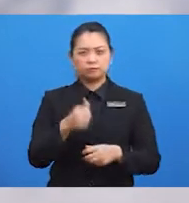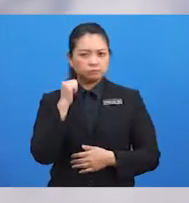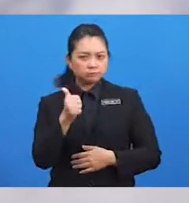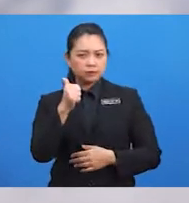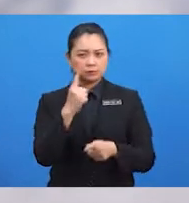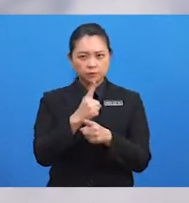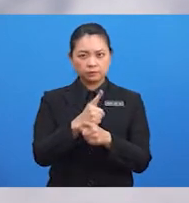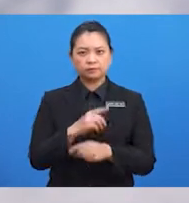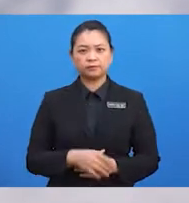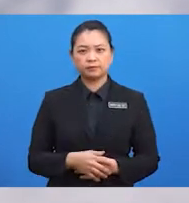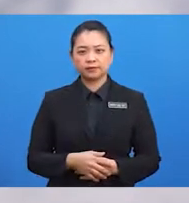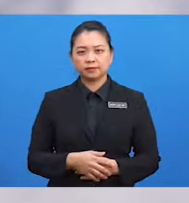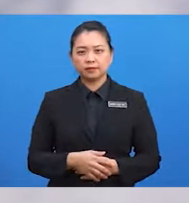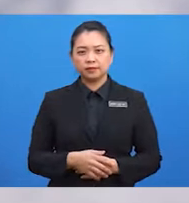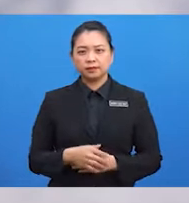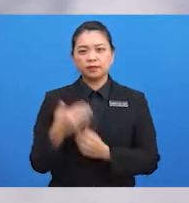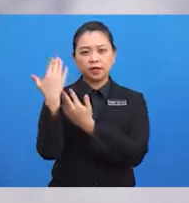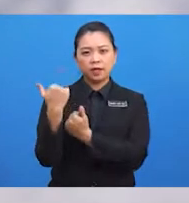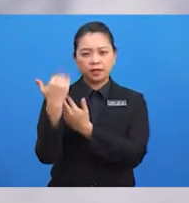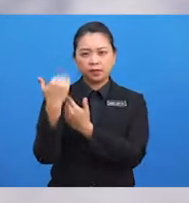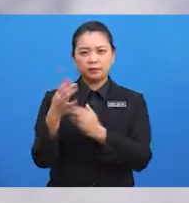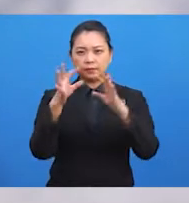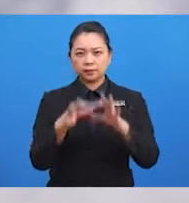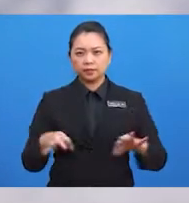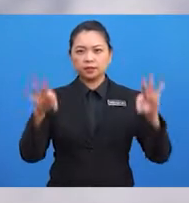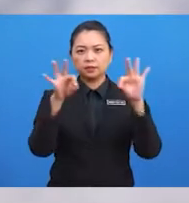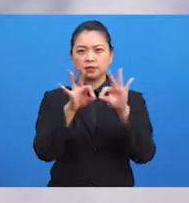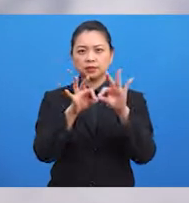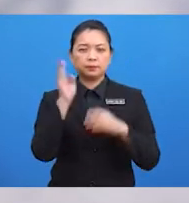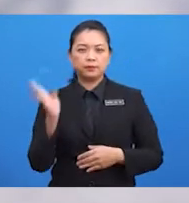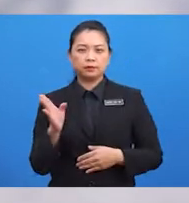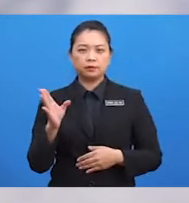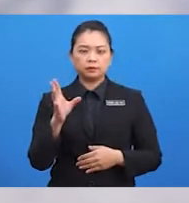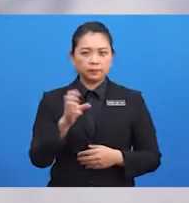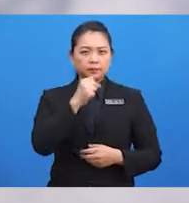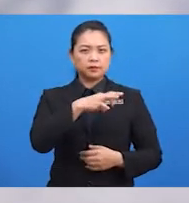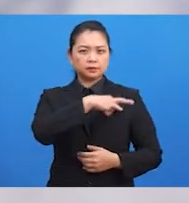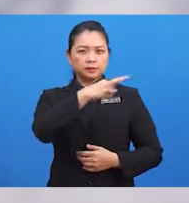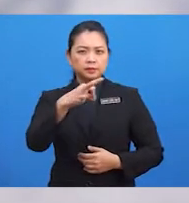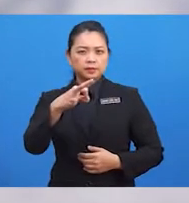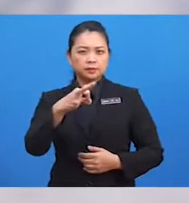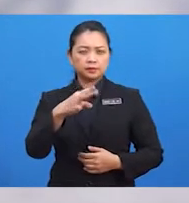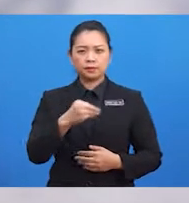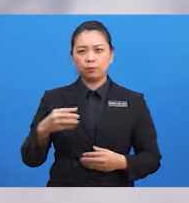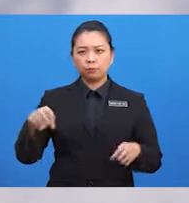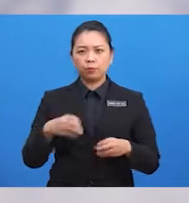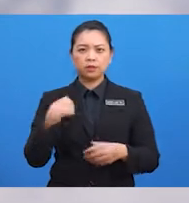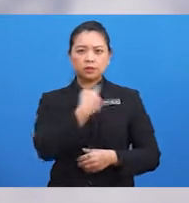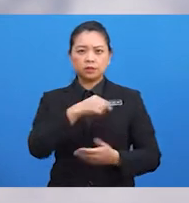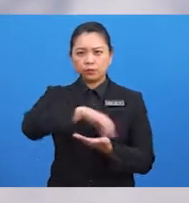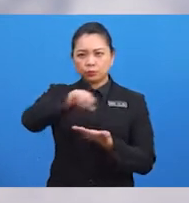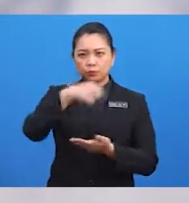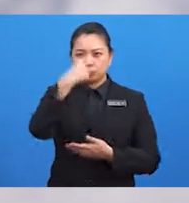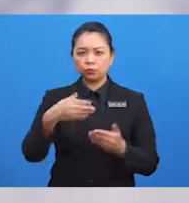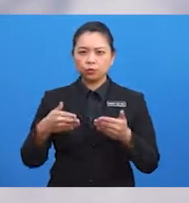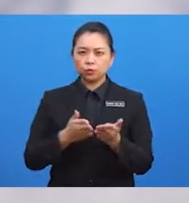kan? Semoga kisah beliau dapat menyuntik semangat dan inspirasi buat kita semua untuk